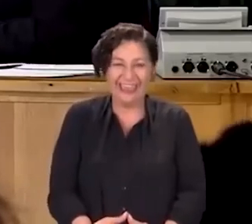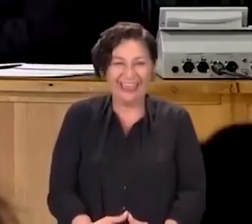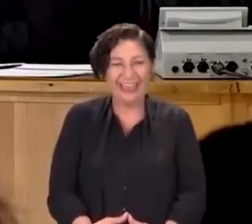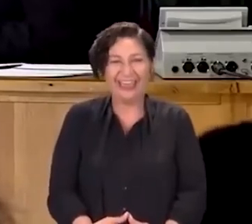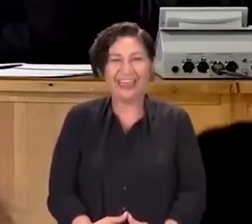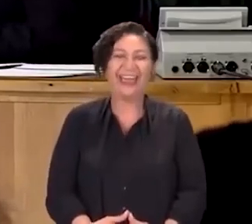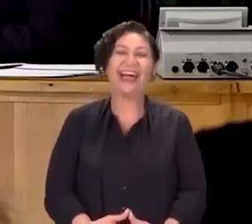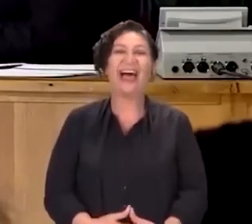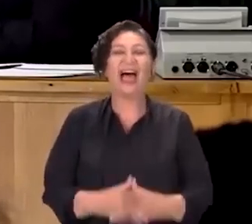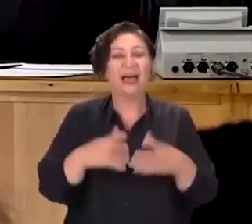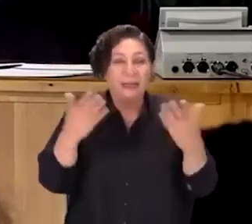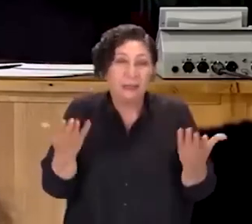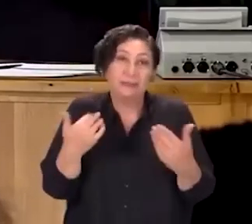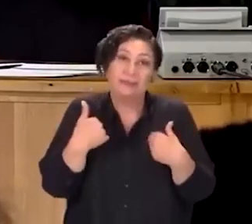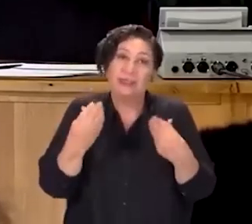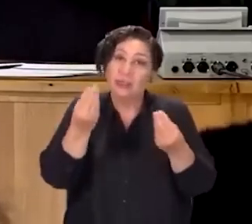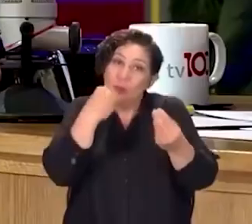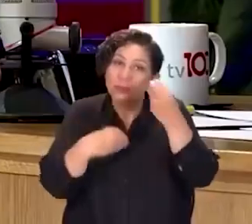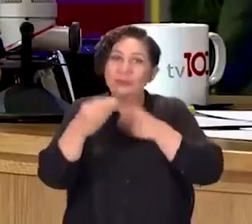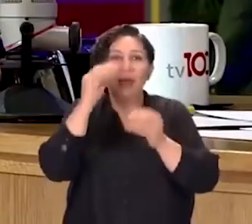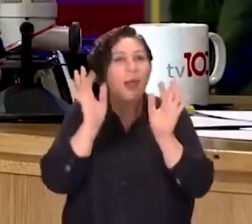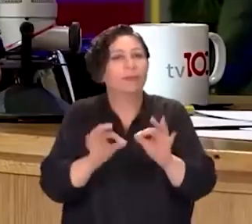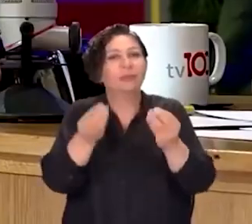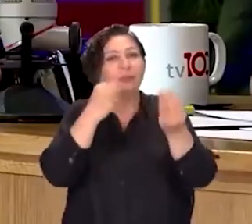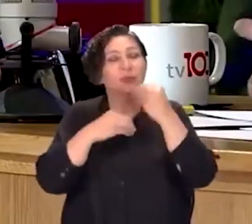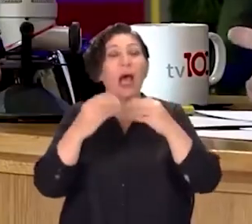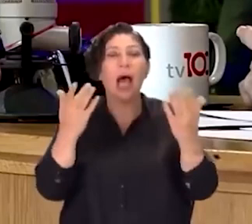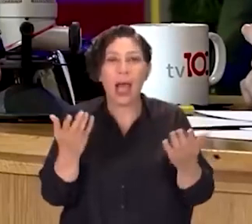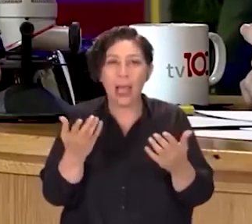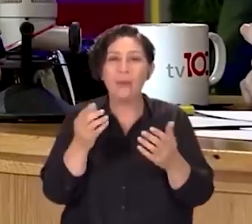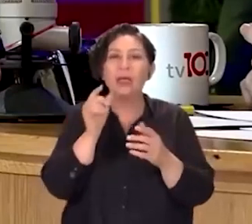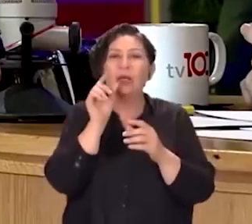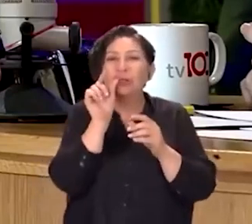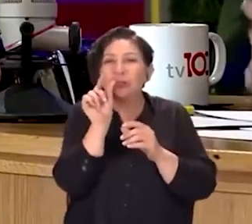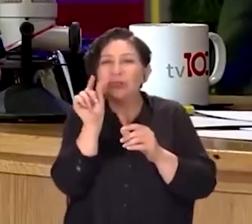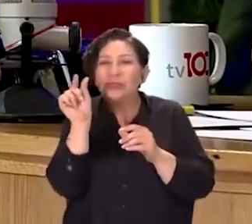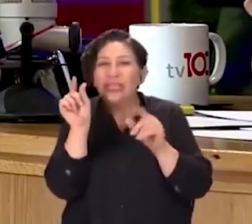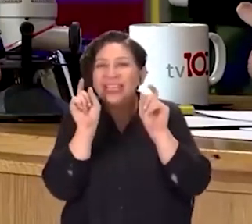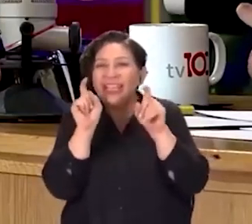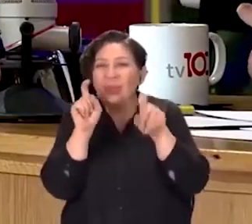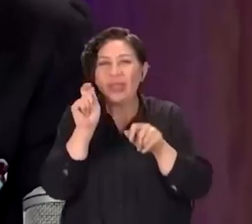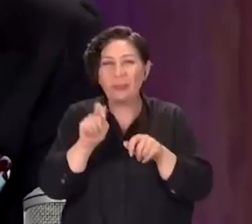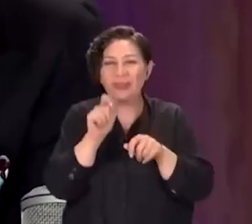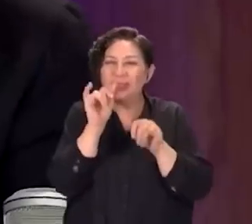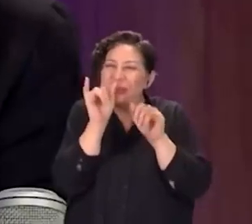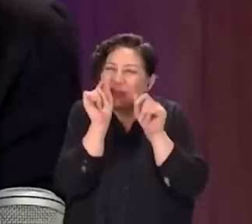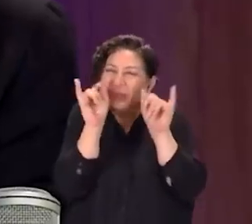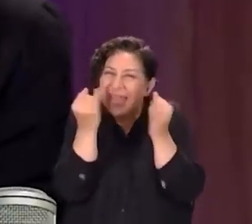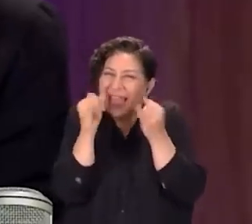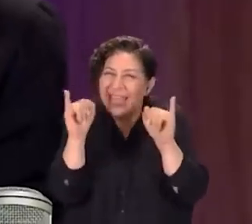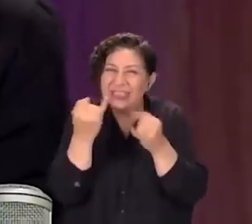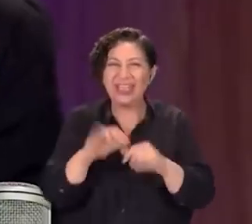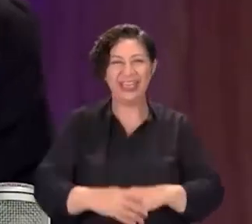Yani değil mi? Biz yapamam yiyoruz. Evet, evet, yiyorduk ama küçük dedikodular yapıyorduk. Yapıyorduk, evet. Çok küçük, eğlenceli.